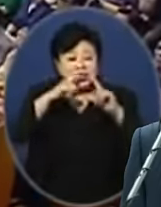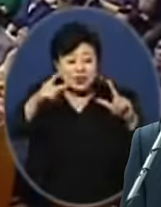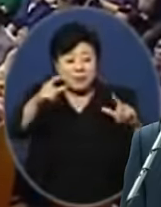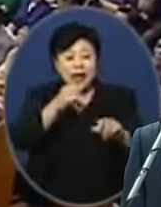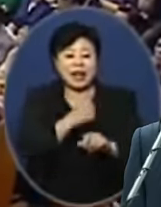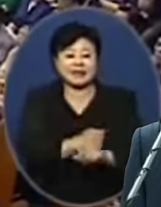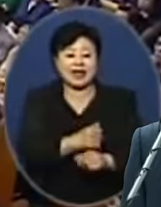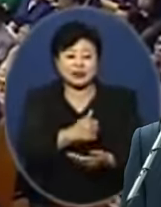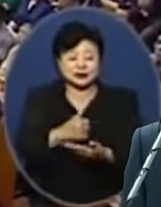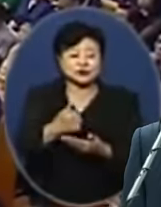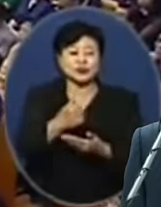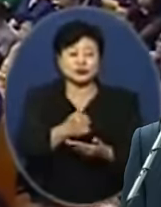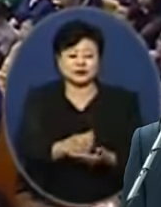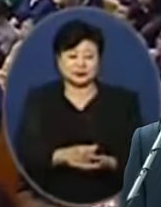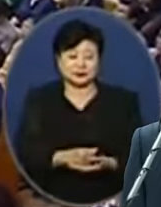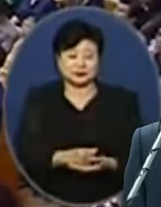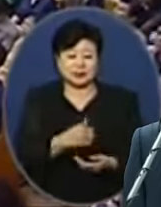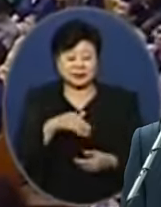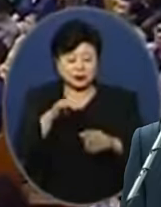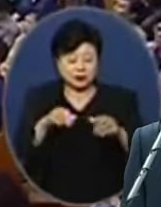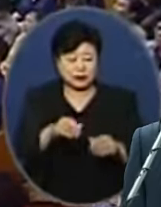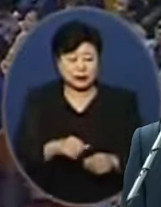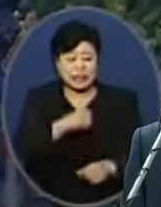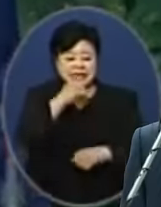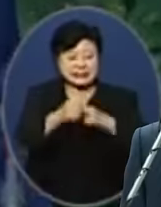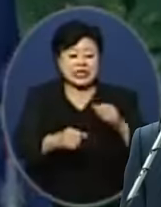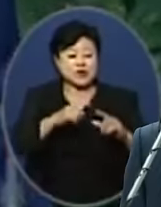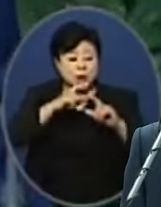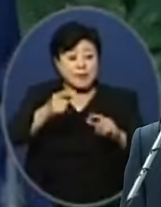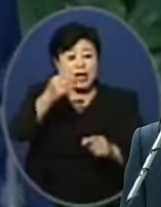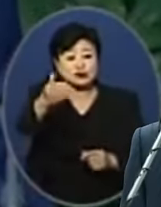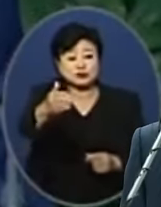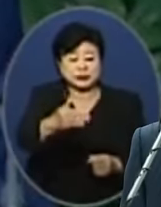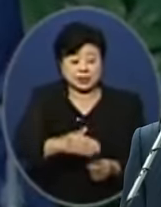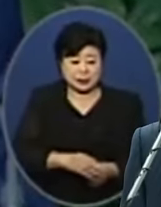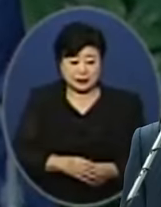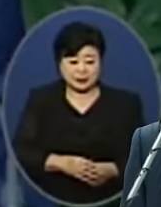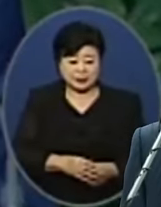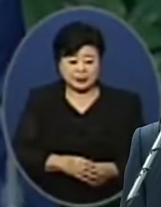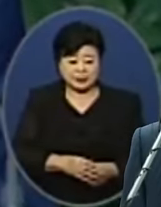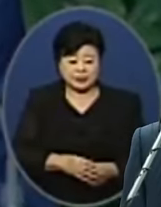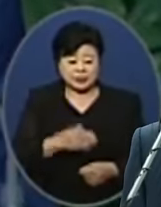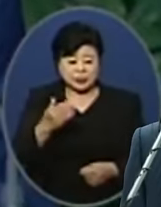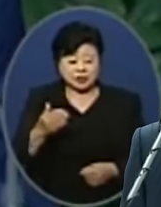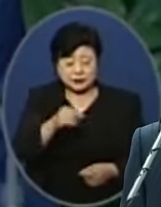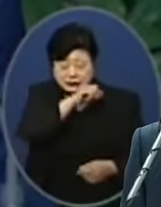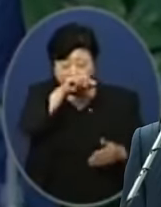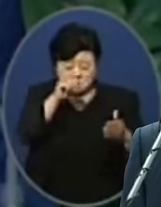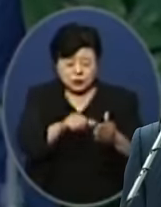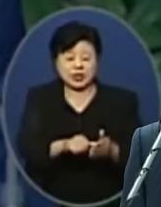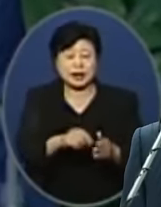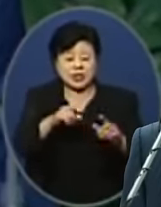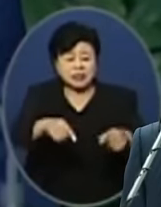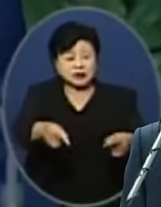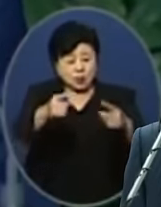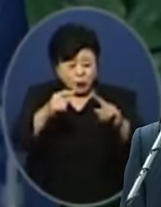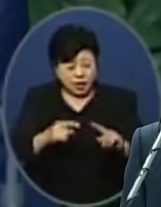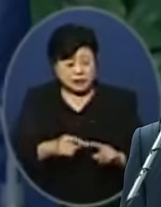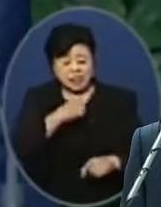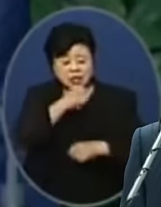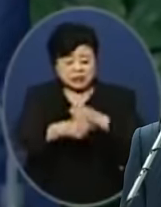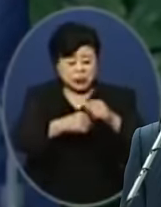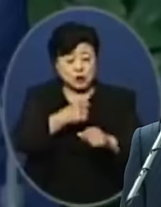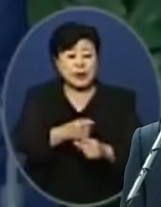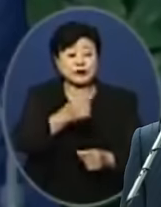것이니까 주님은 가시는 것보다 자유와 해방을 주시는 주님이신 것입니다. 여러분의 생애 속에 들어와서 여러분을